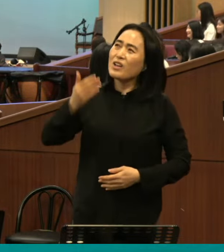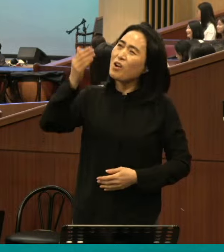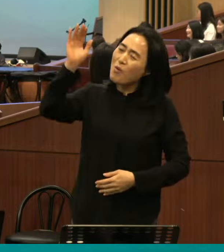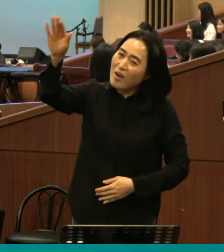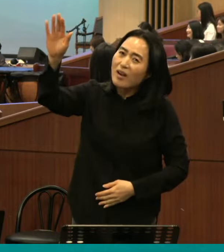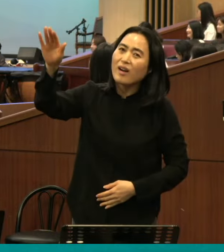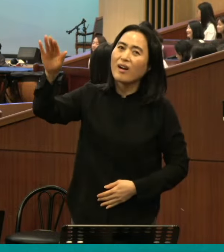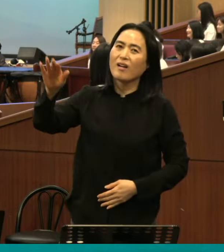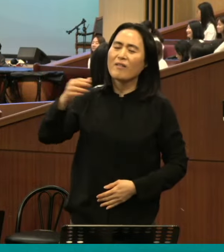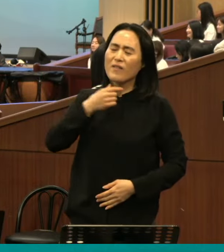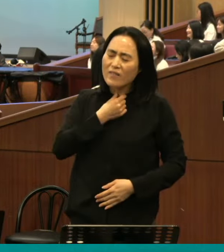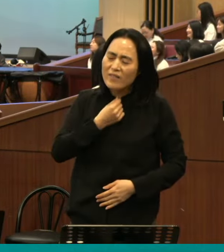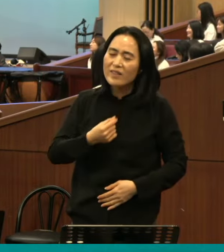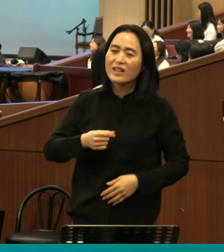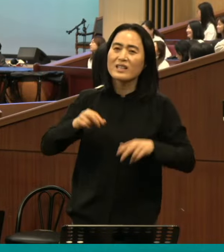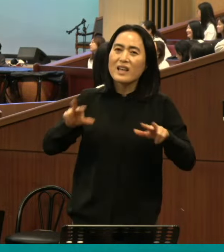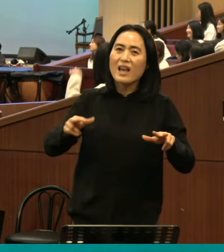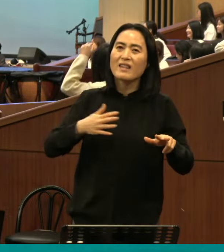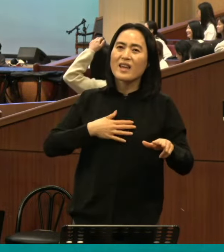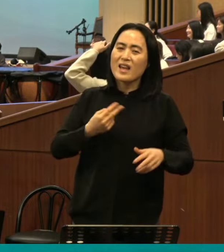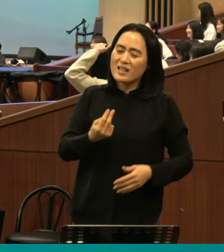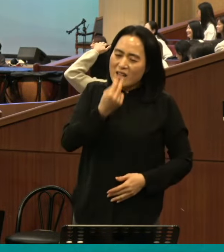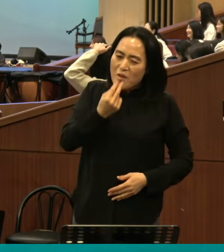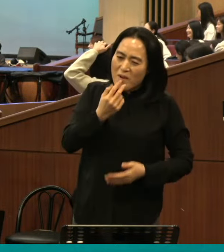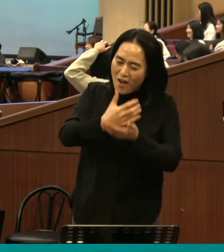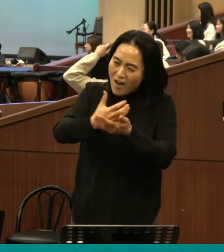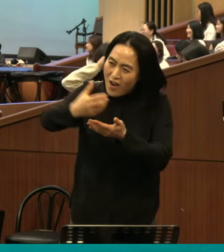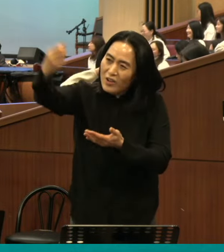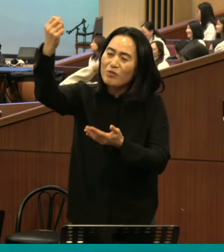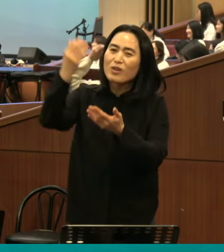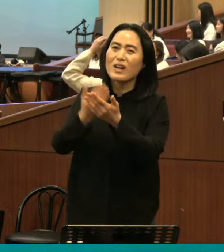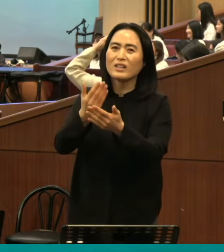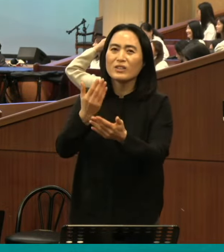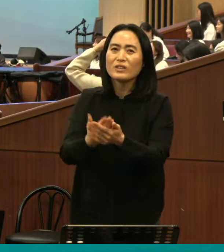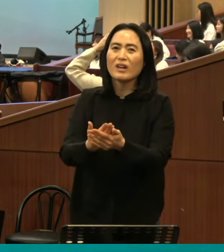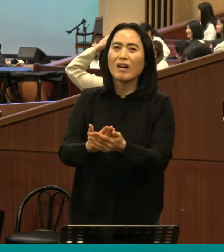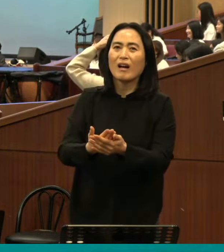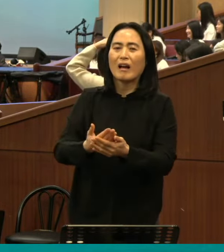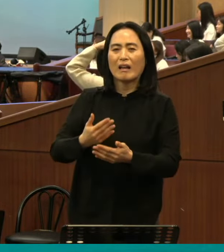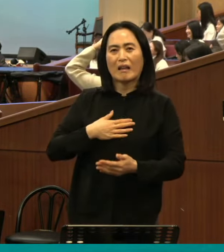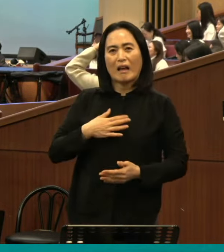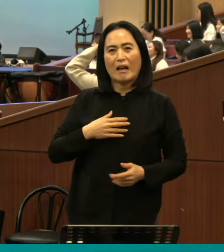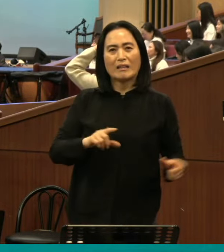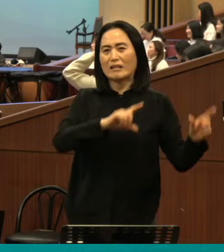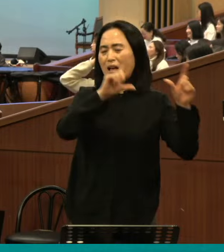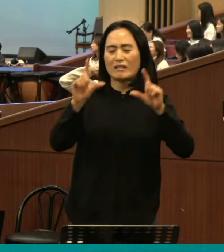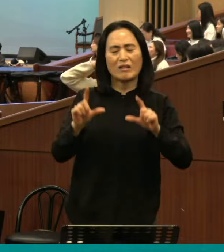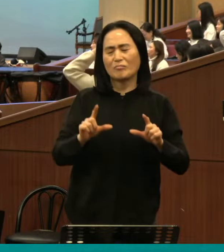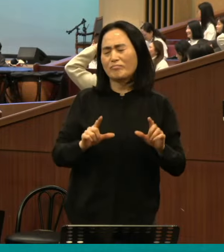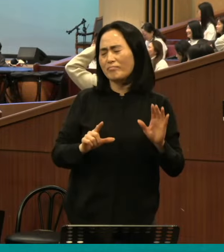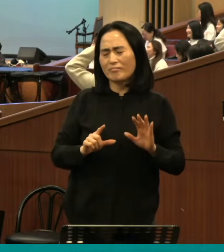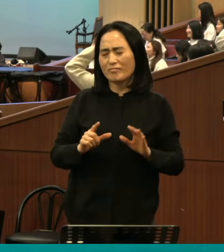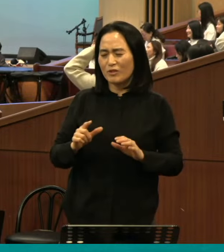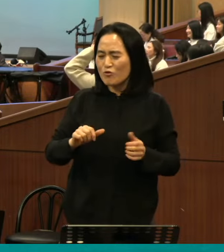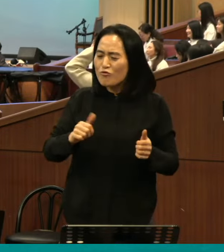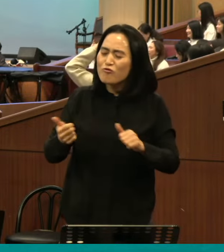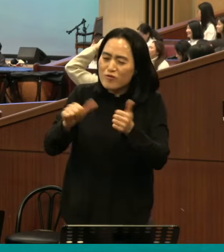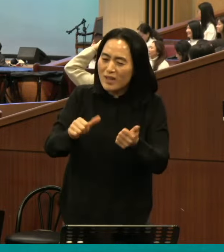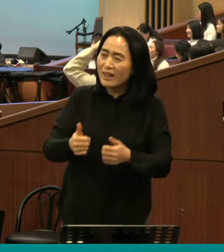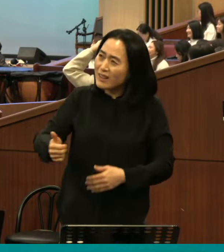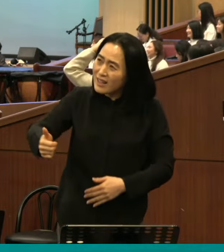여호와여, 원하건대 이제 내 생명을 거두어 가소서. 사는 것보다